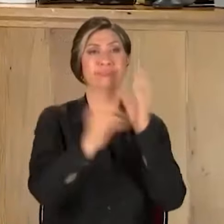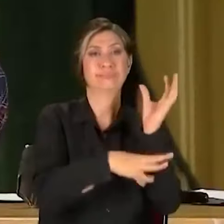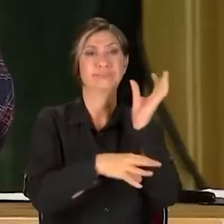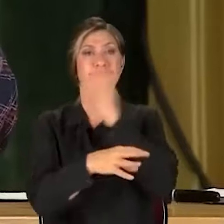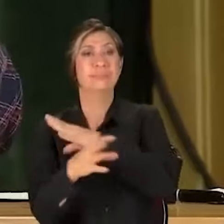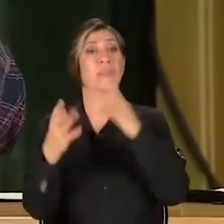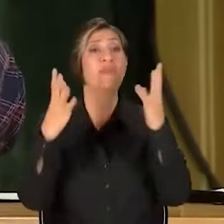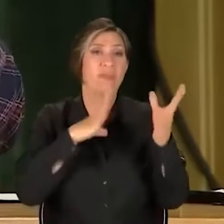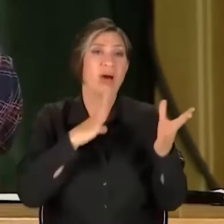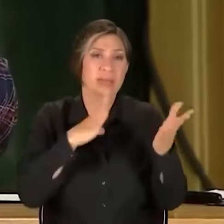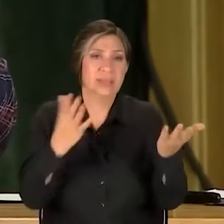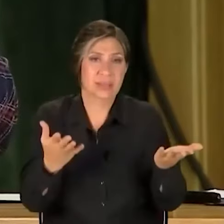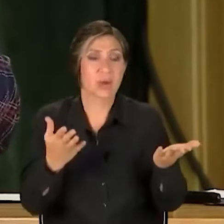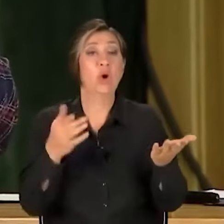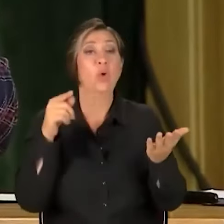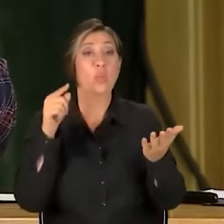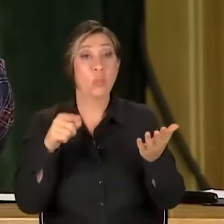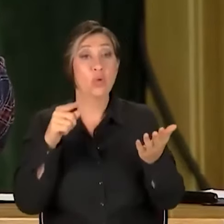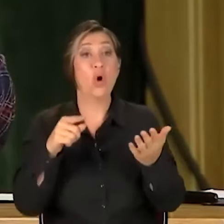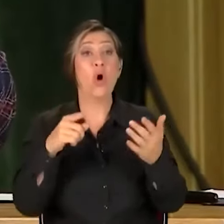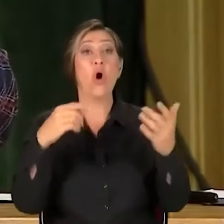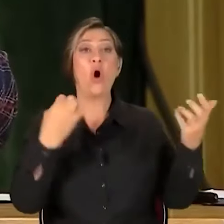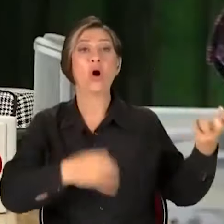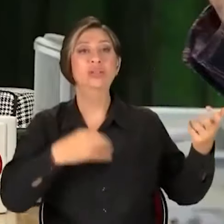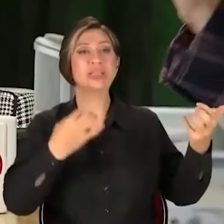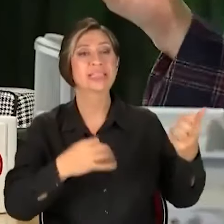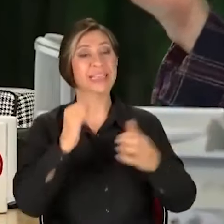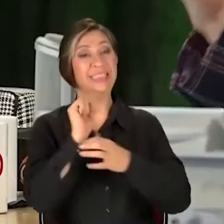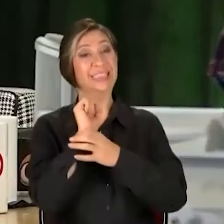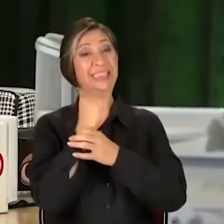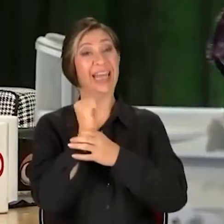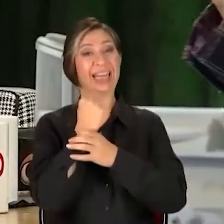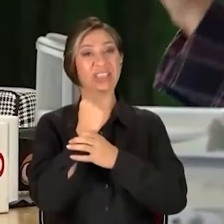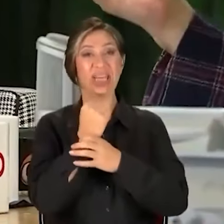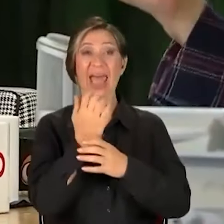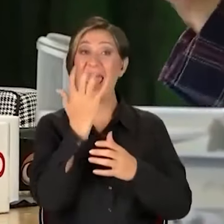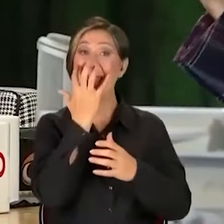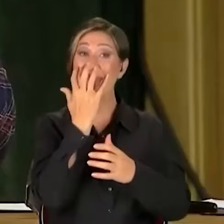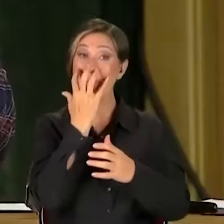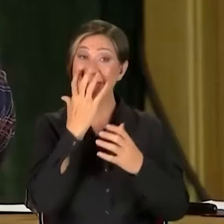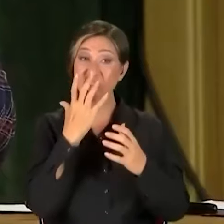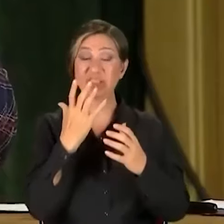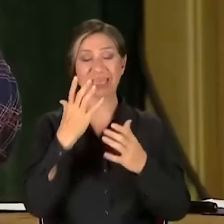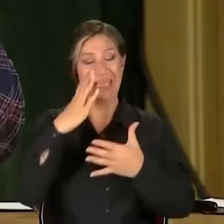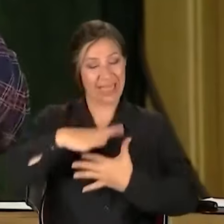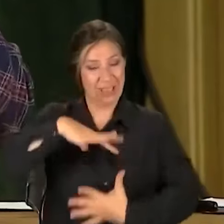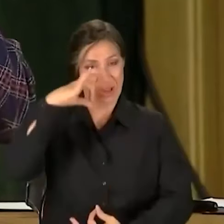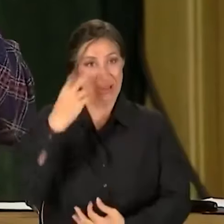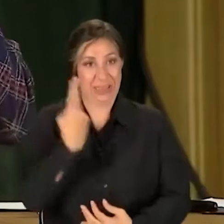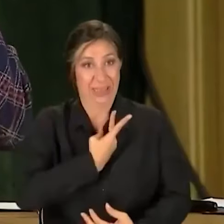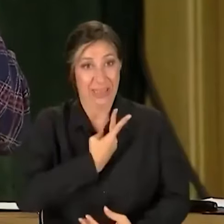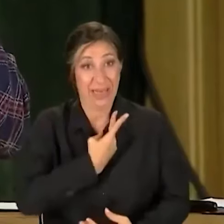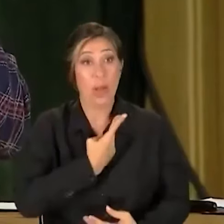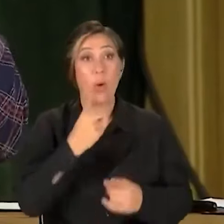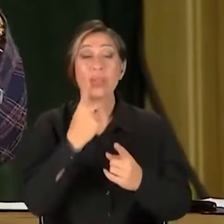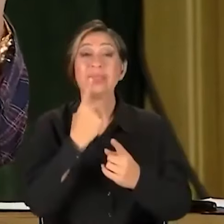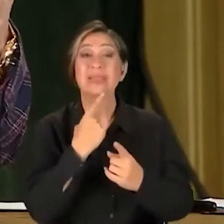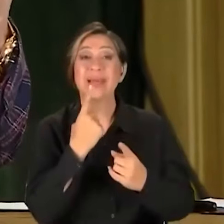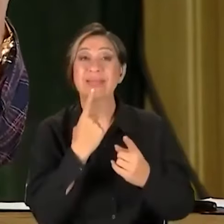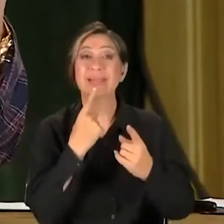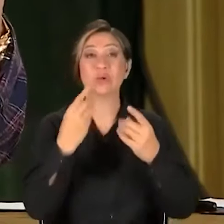Birbirlerine laf atmışlardır ve bunu ozanca, sanatçı, edebiyatçı kimlikleriyle ve o